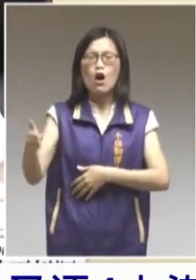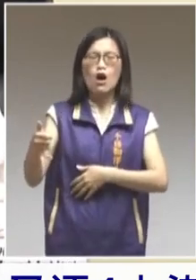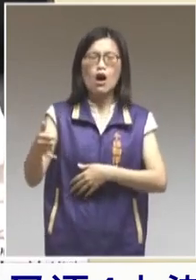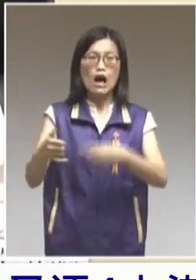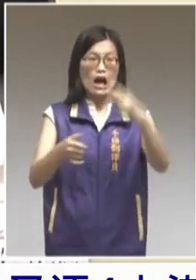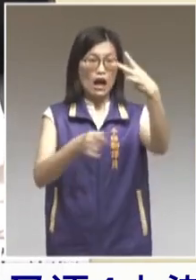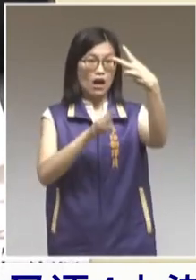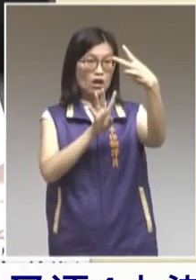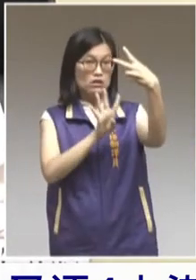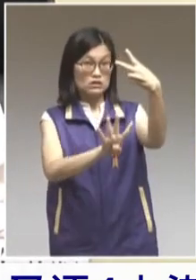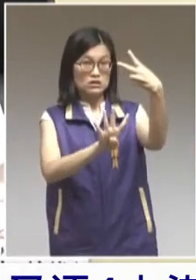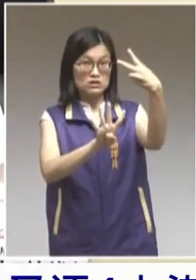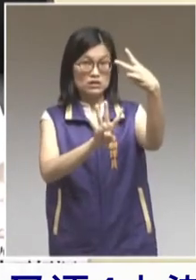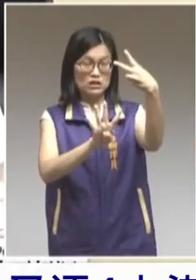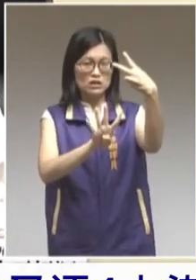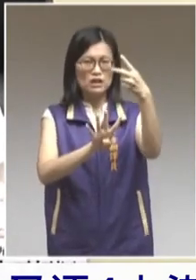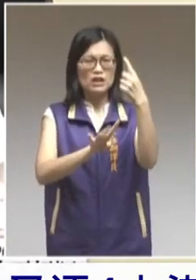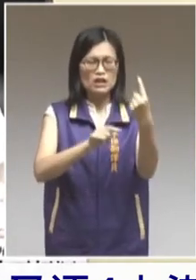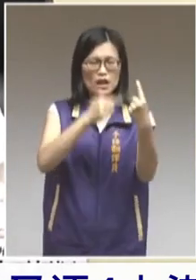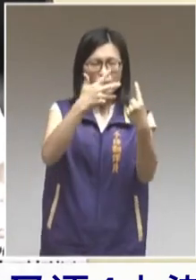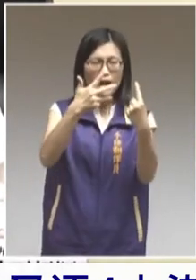2月4号，总共